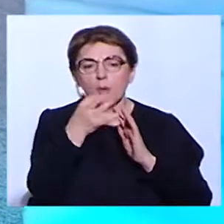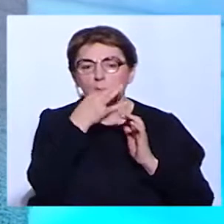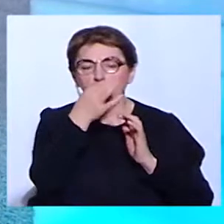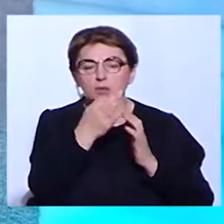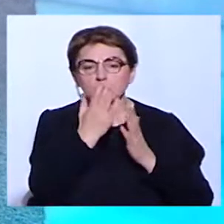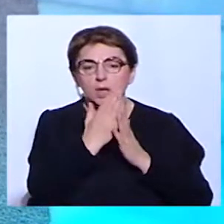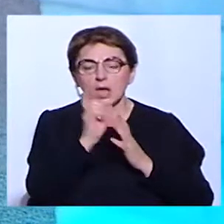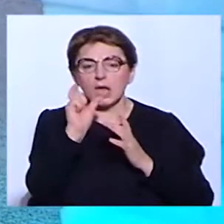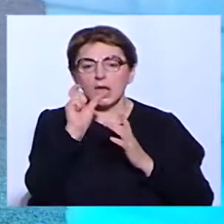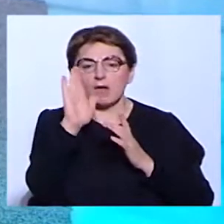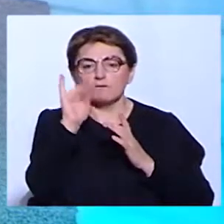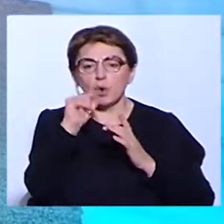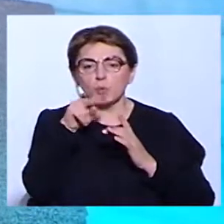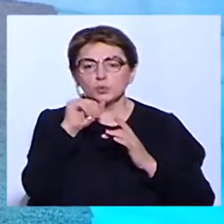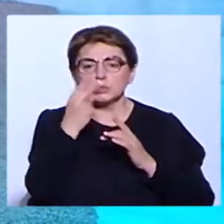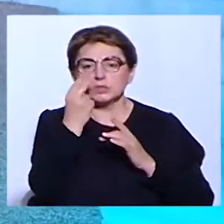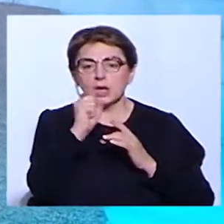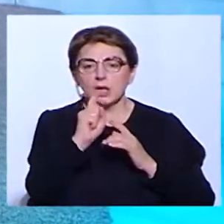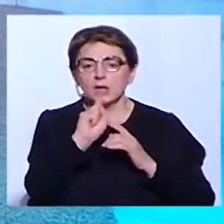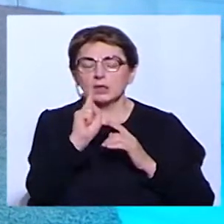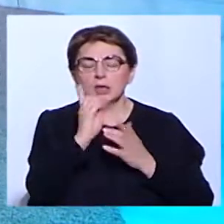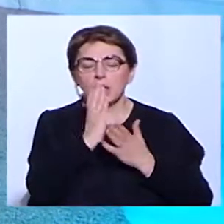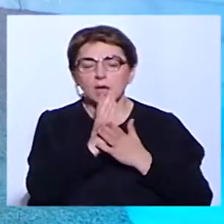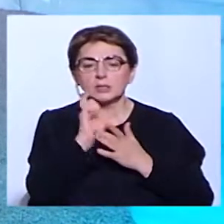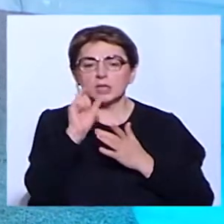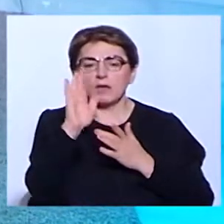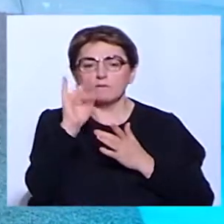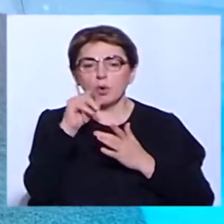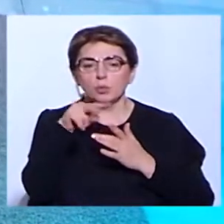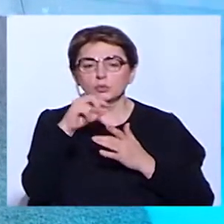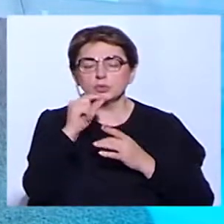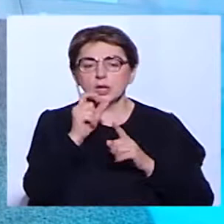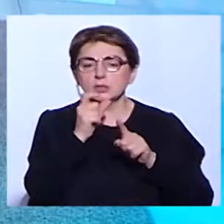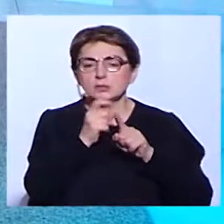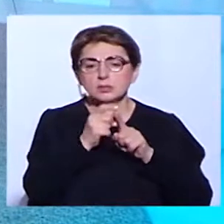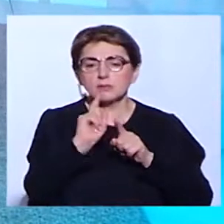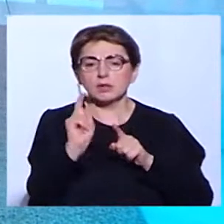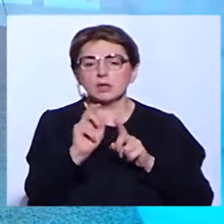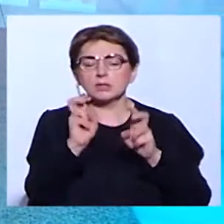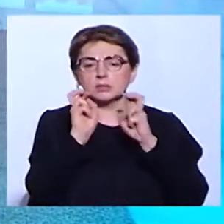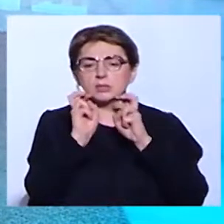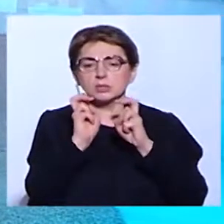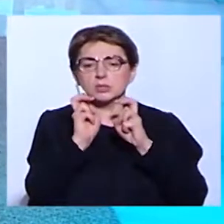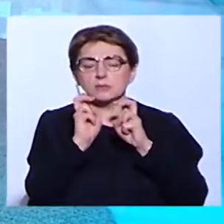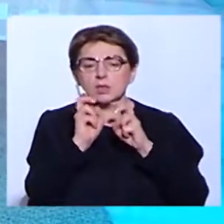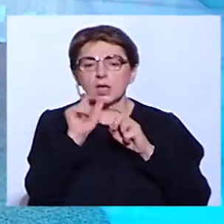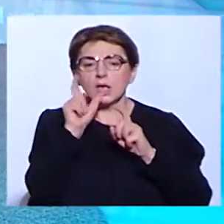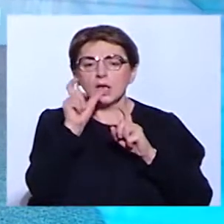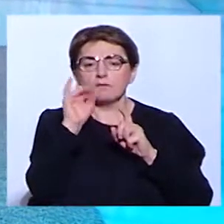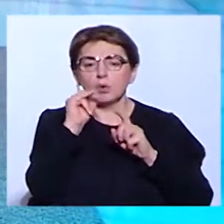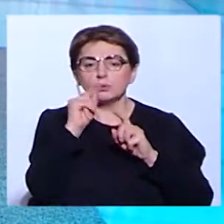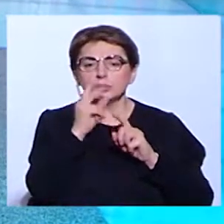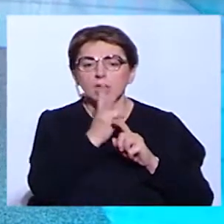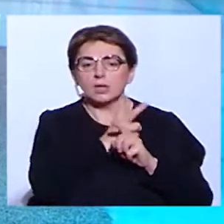ევოლუცია. რა არის ევოლუცია? სიტყვა რას ნიშნავს ევოლუცია? ევოლუცია